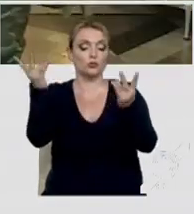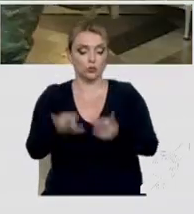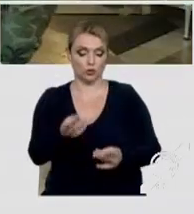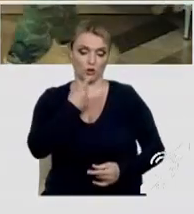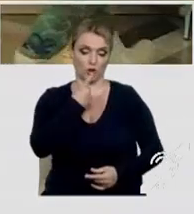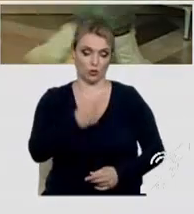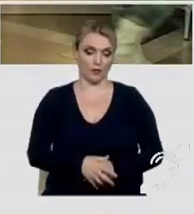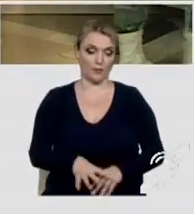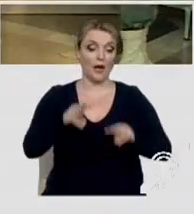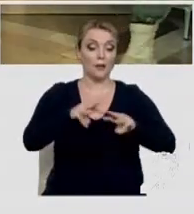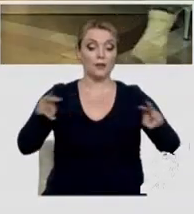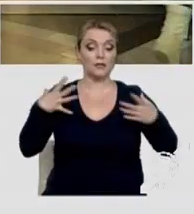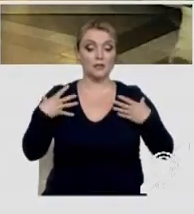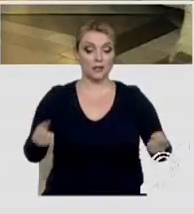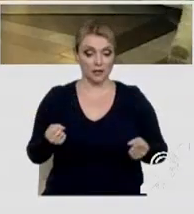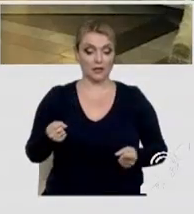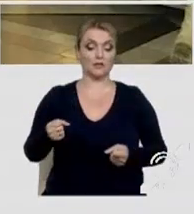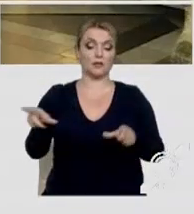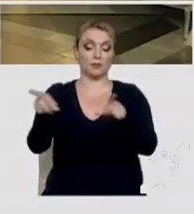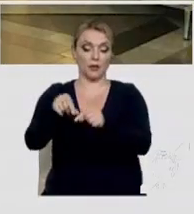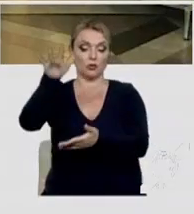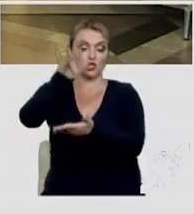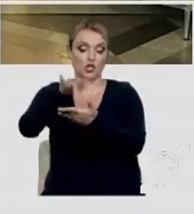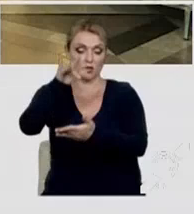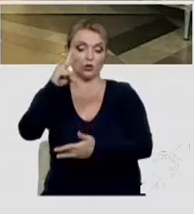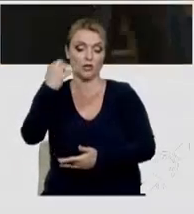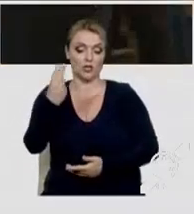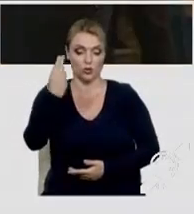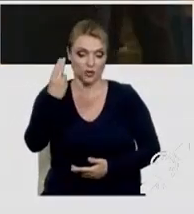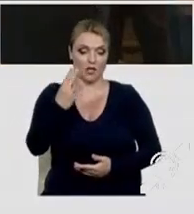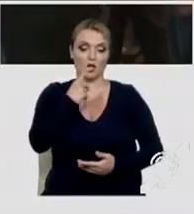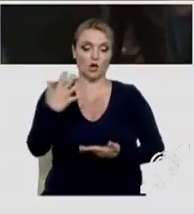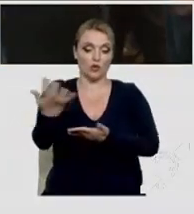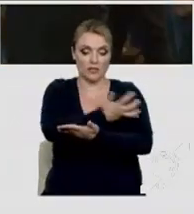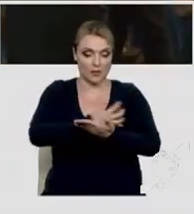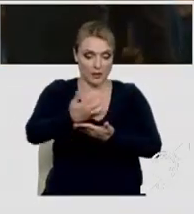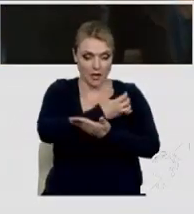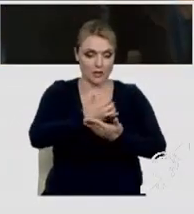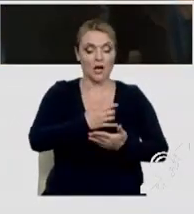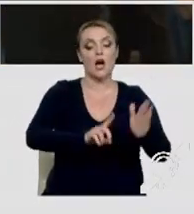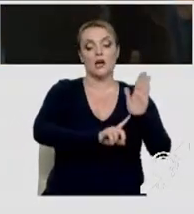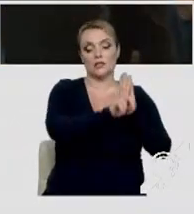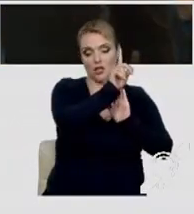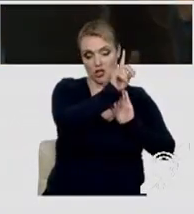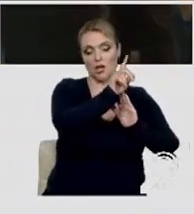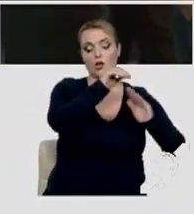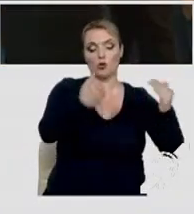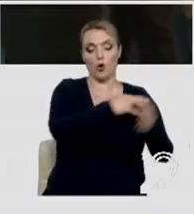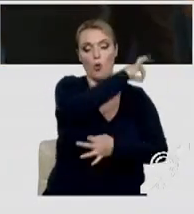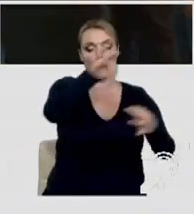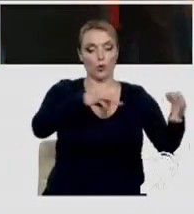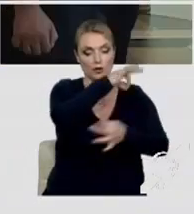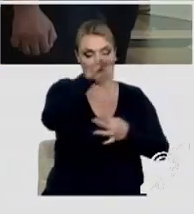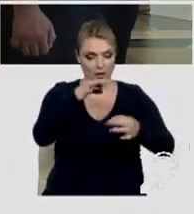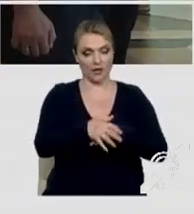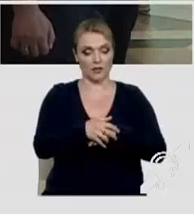donează. Iar Ministerul Sănătății, Centrul Național de Transfuzie a Sângelui și Biroul OMS au dat start unei ample campanii de donare de